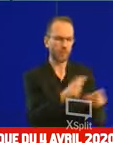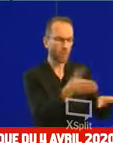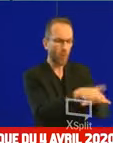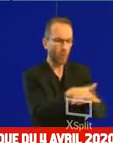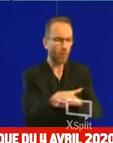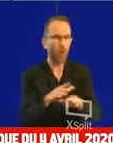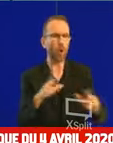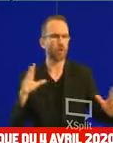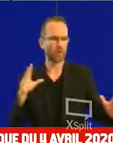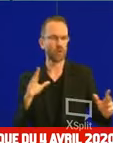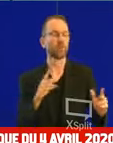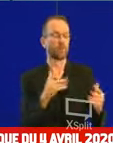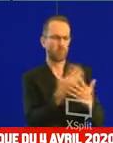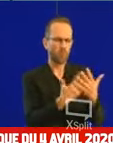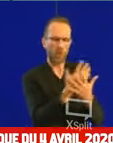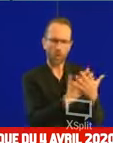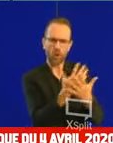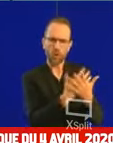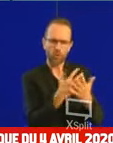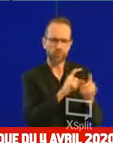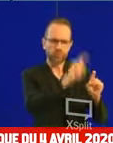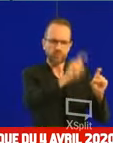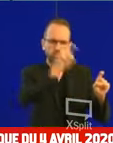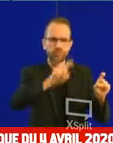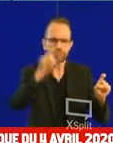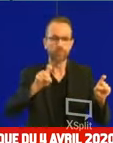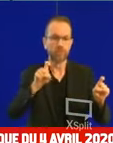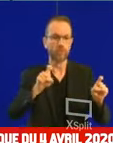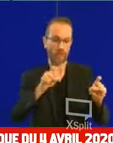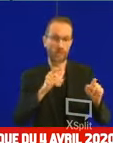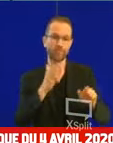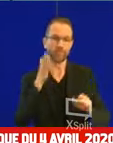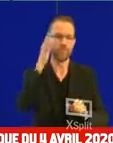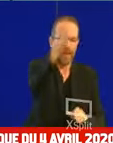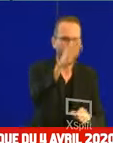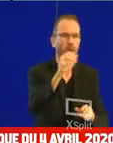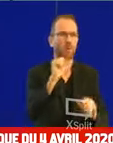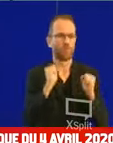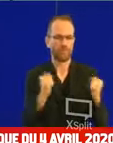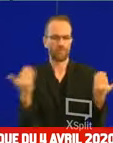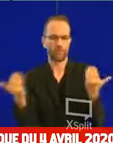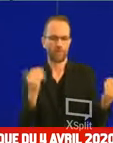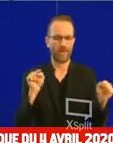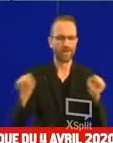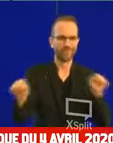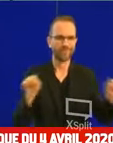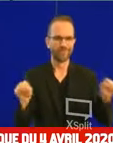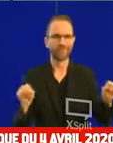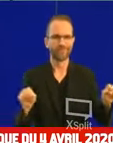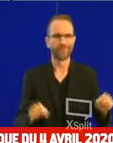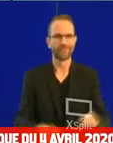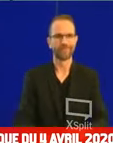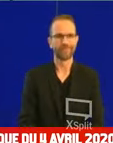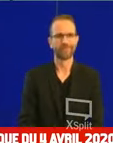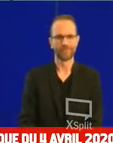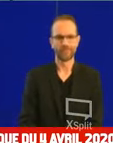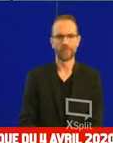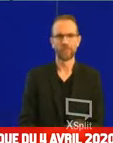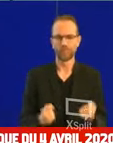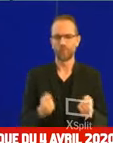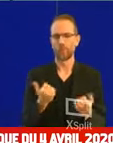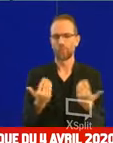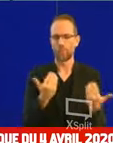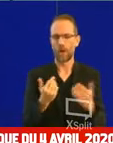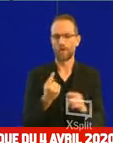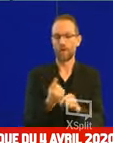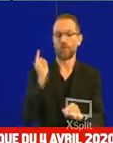le nombre de décès que nous observons aujourd'hui avec les tendances des années précédentes j'espère que cela vous permet de